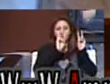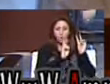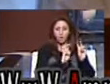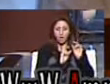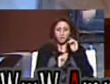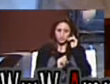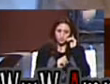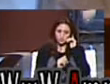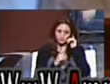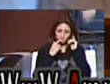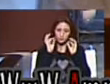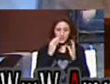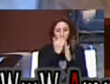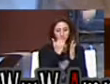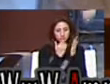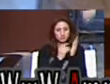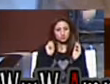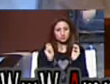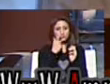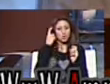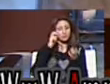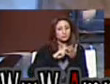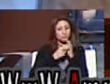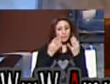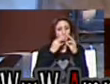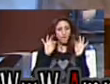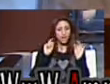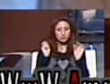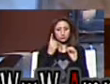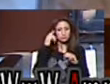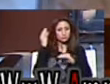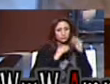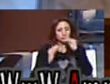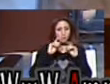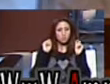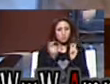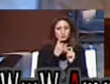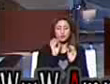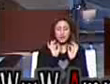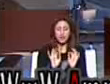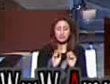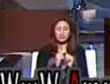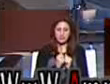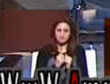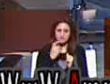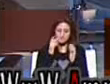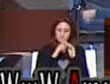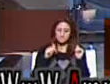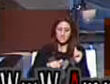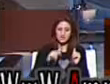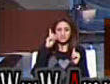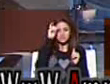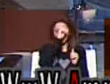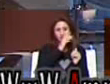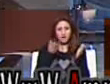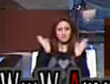القضائيه باتخاذ الاجراءات اللازمه لحل الازمه. الازمه ليست ازمه اعضاء النيابه العامه فقط، الازمه ازمه قضاء. نجد ان مصر الان في محنه لا